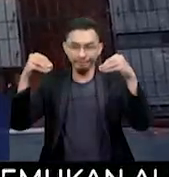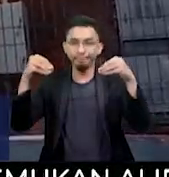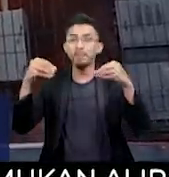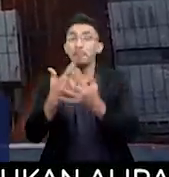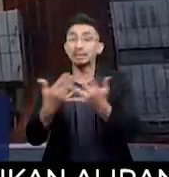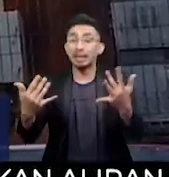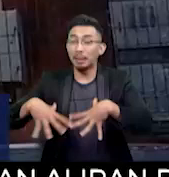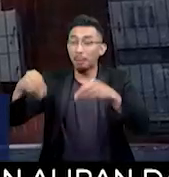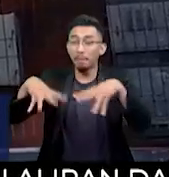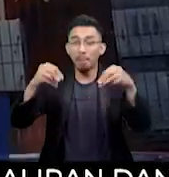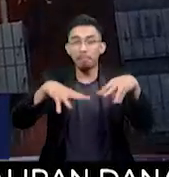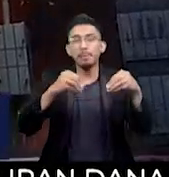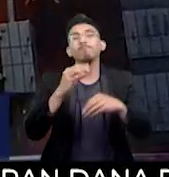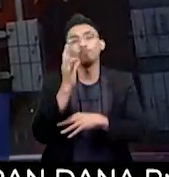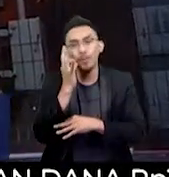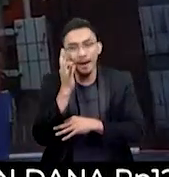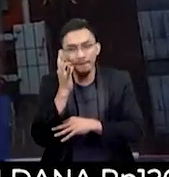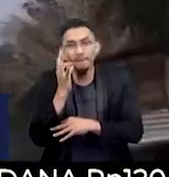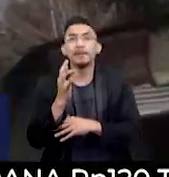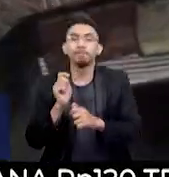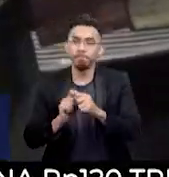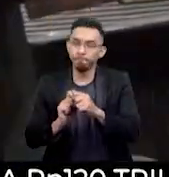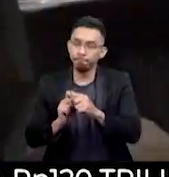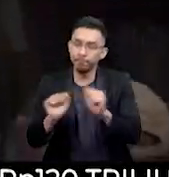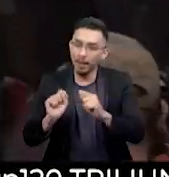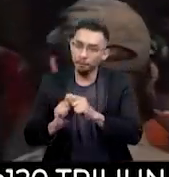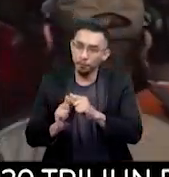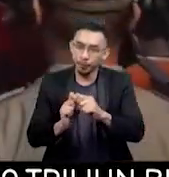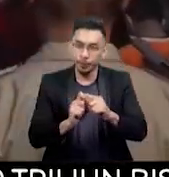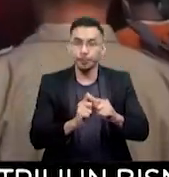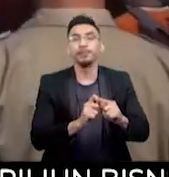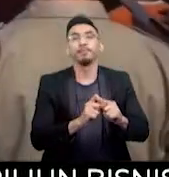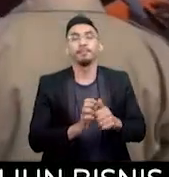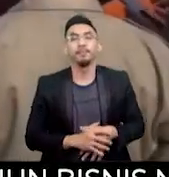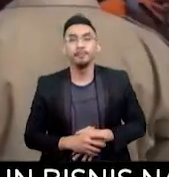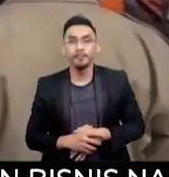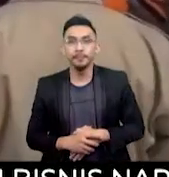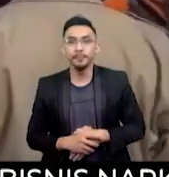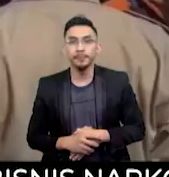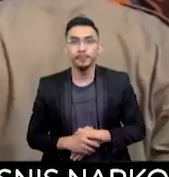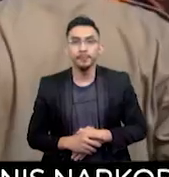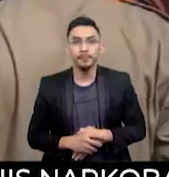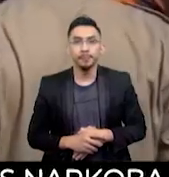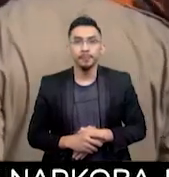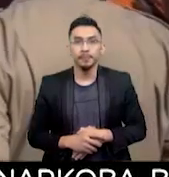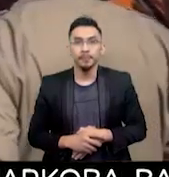mengupayakan listrik dapat kembali normal secepatnya. Dari Jakarta, Miftahul Ghani, iNews melaporkan.